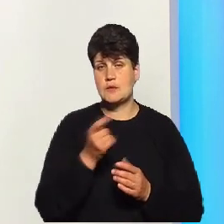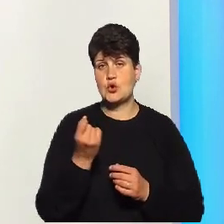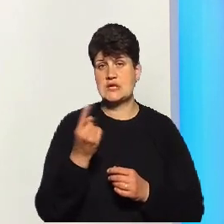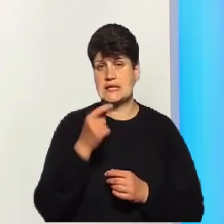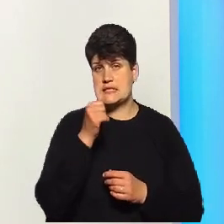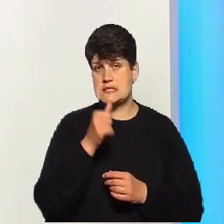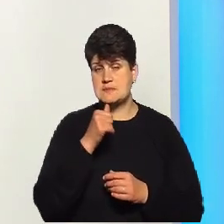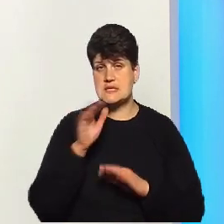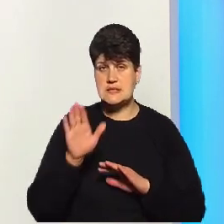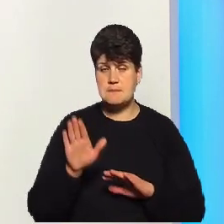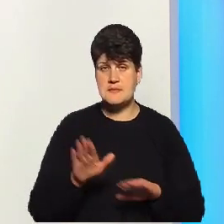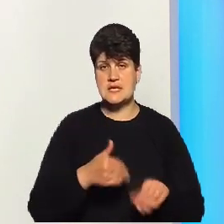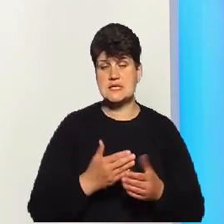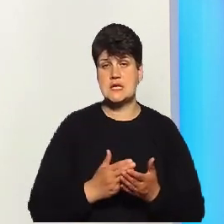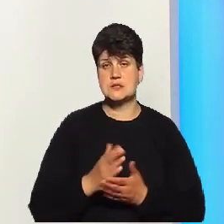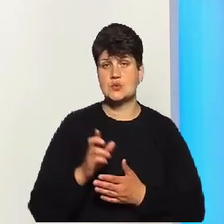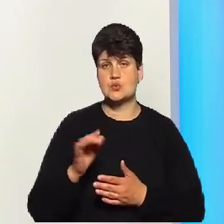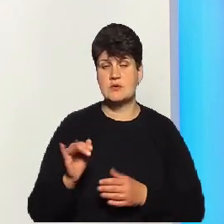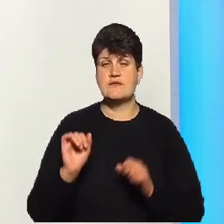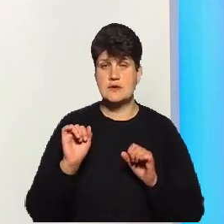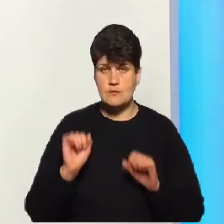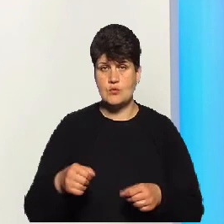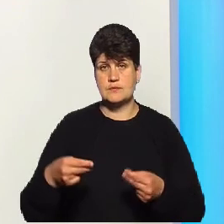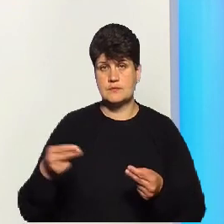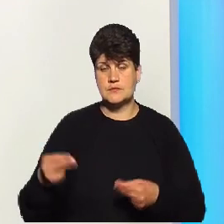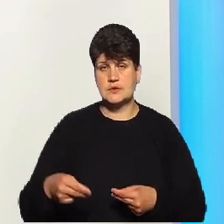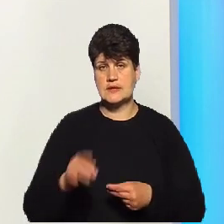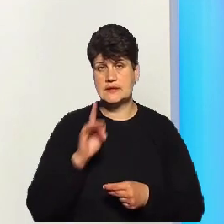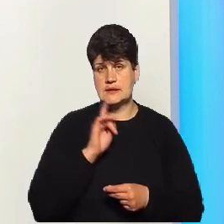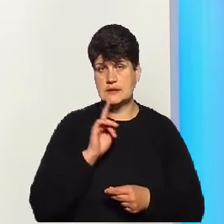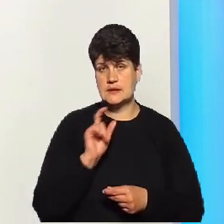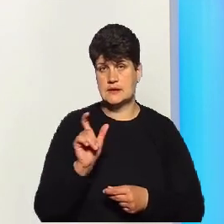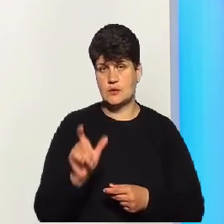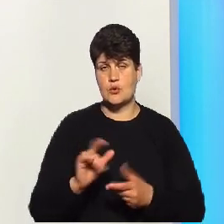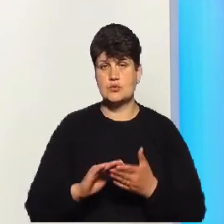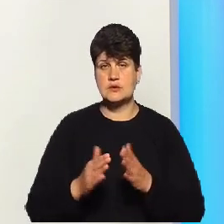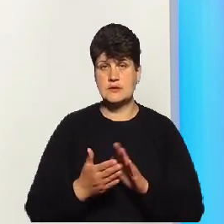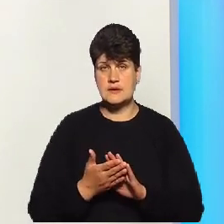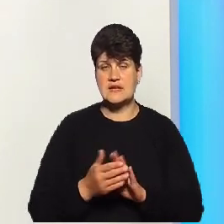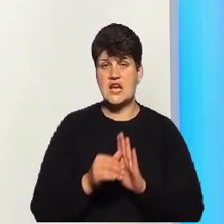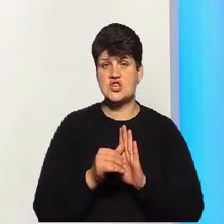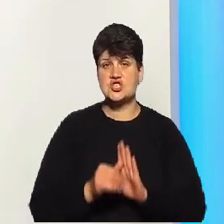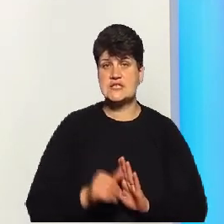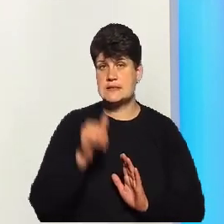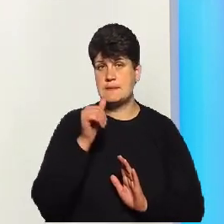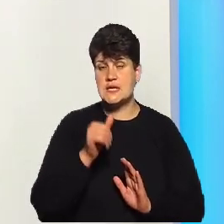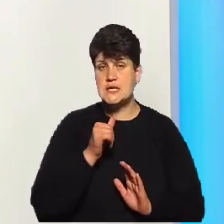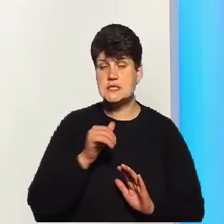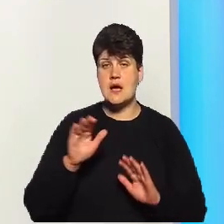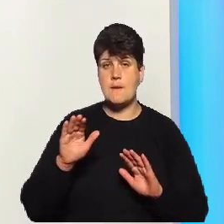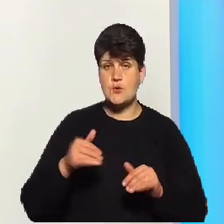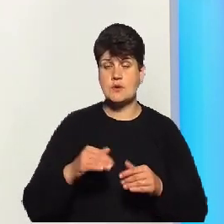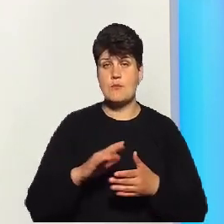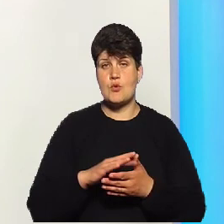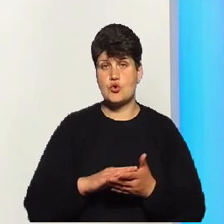після проходження строкової служби, він може заключити короткостроковий контракт спочатку на 6 місяців, а потім продовжити його